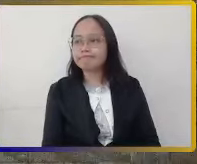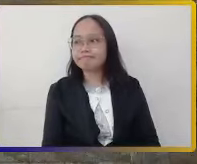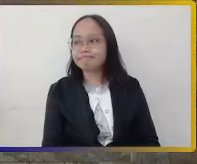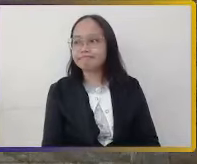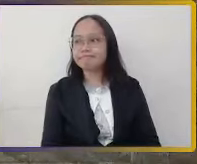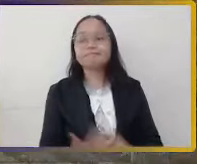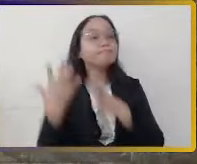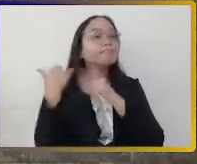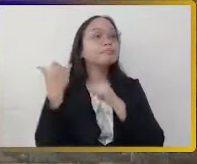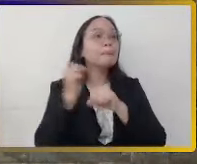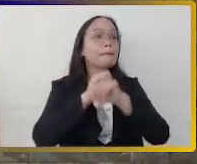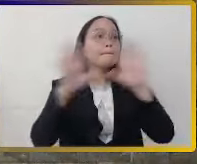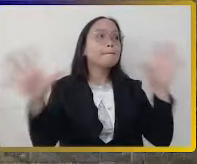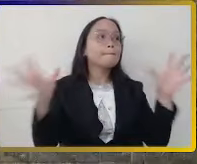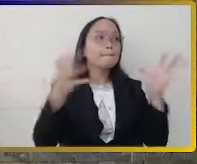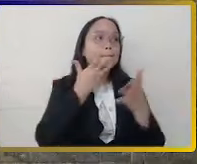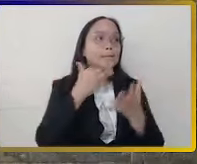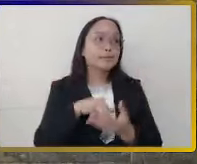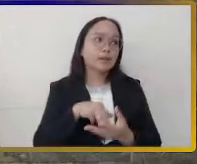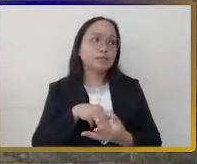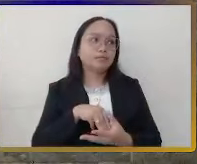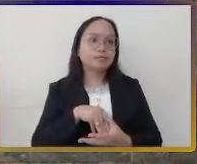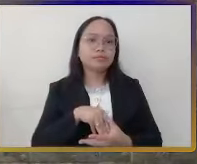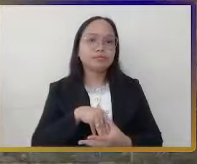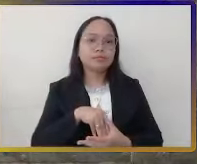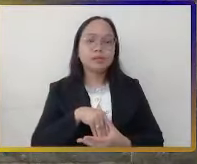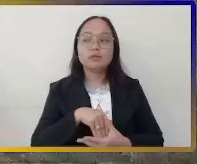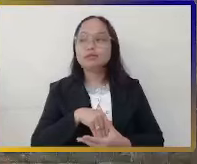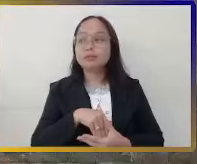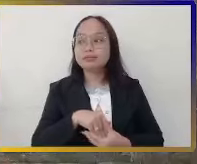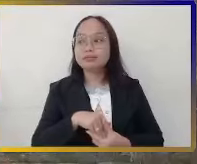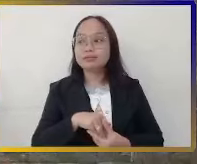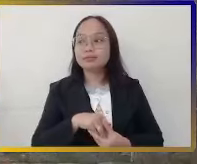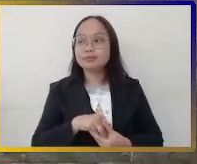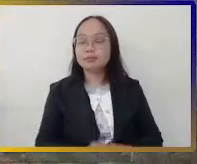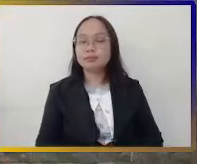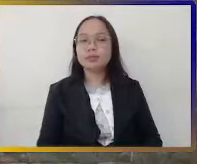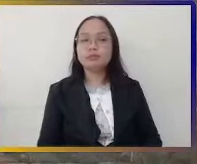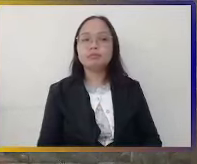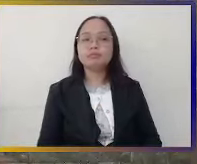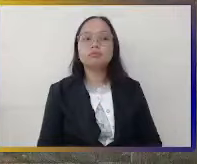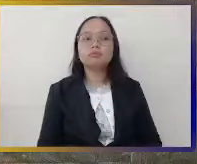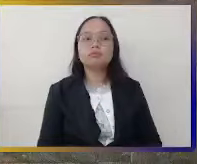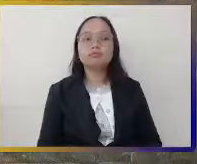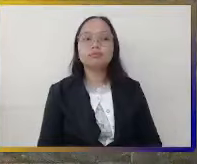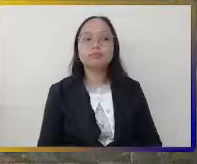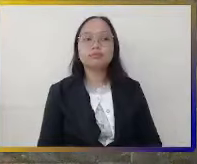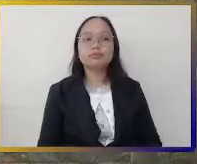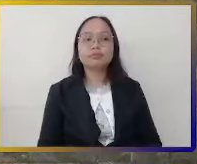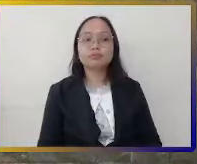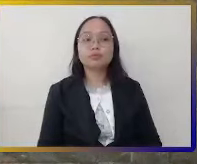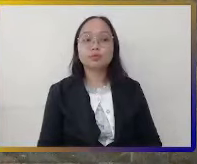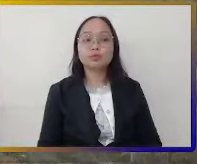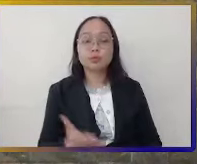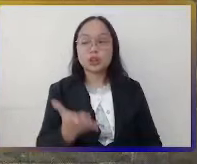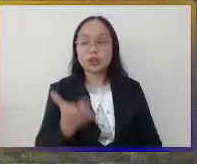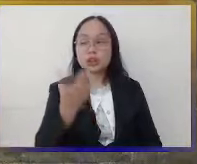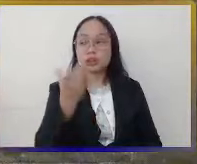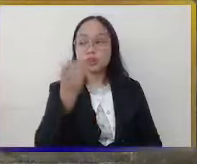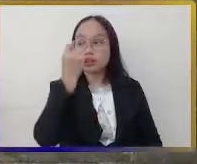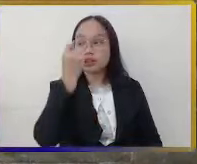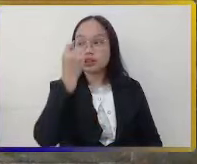I hope this message is clear, mga kapatid. You understand, mga kapatid? Na minsan, sinubukan na natin